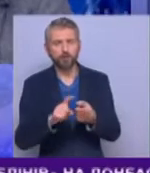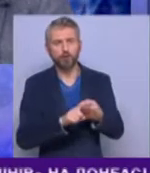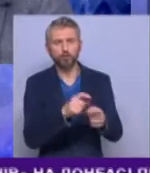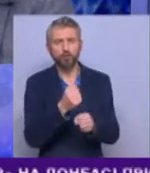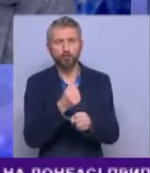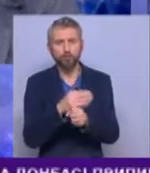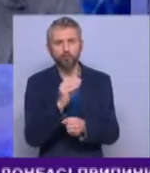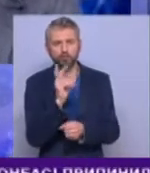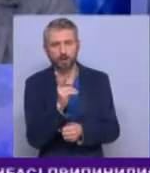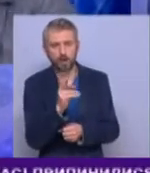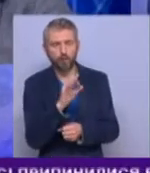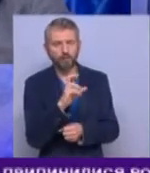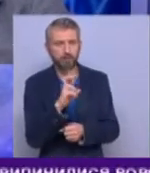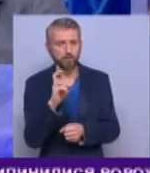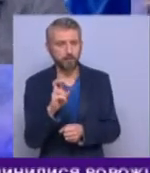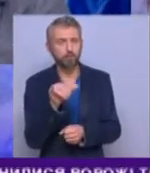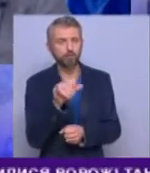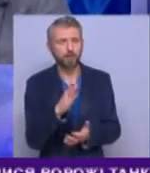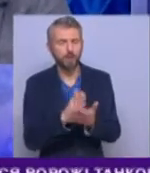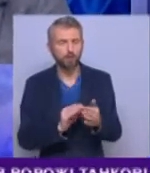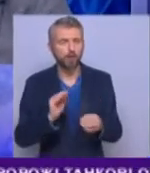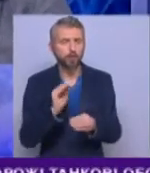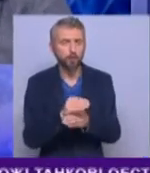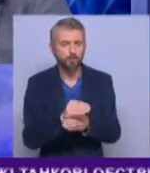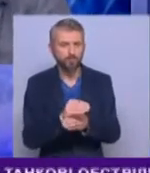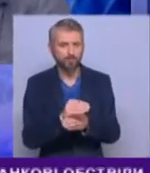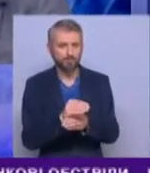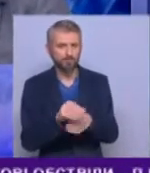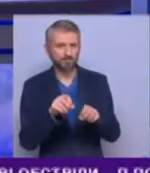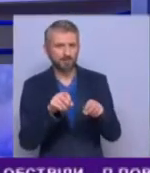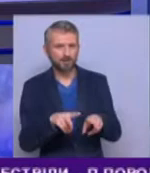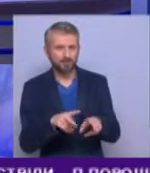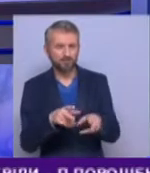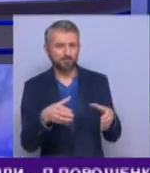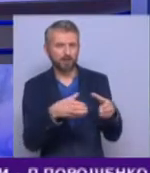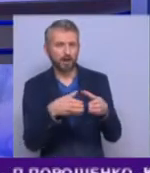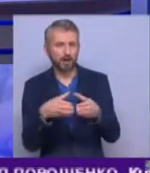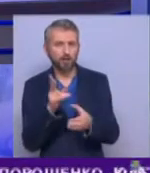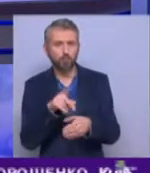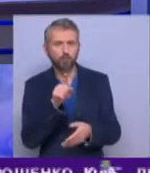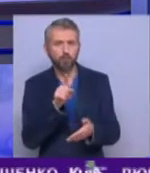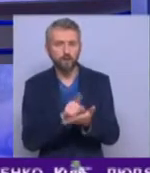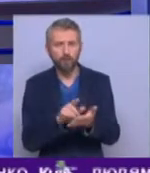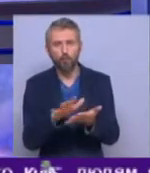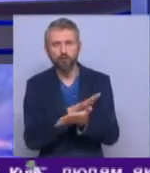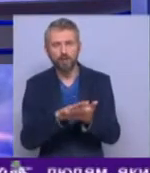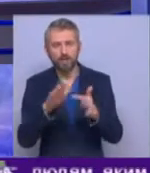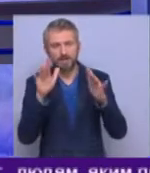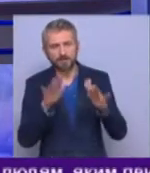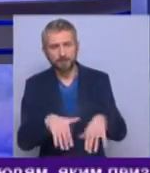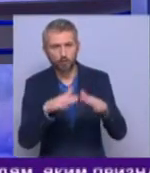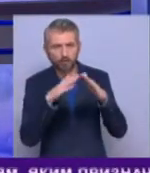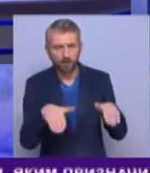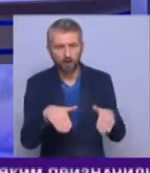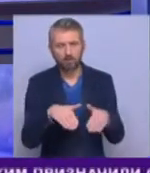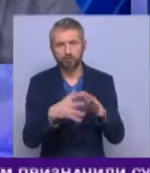роботу ЖЕКів ОСББ, в них є додаткові вишки, є спеціально створені бригади, які повинні очищати від снігу дахи,